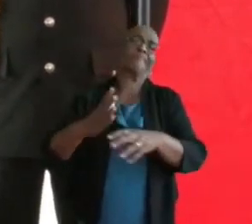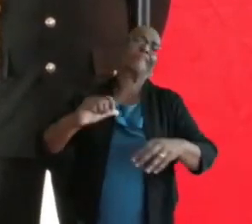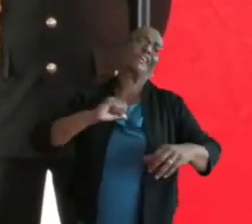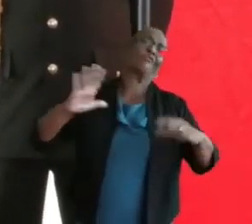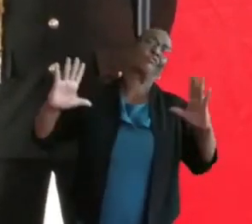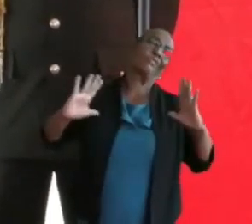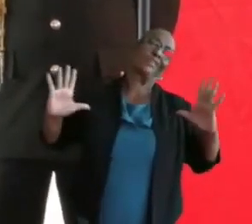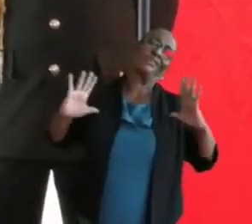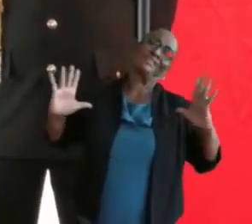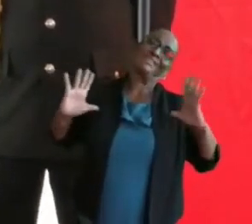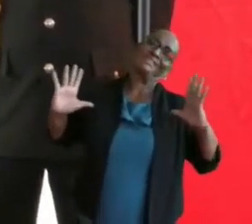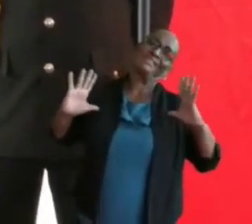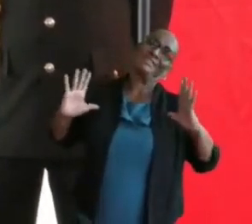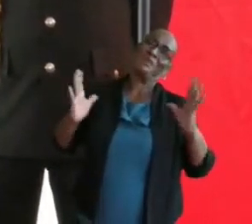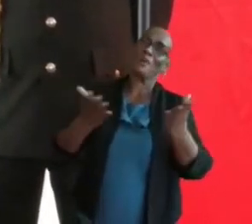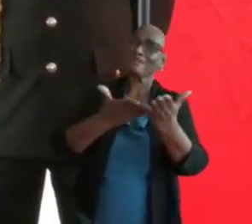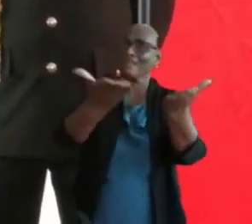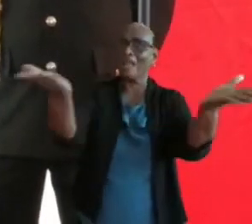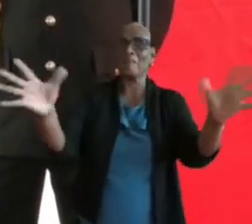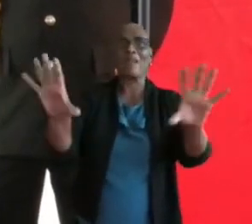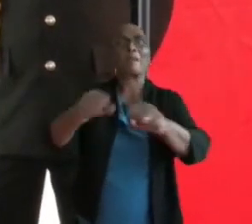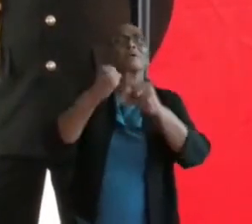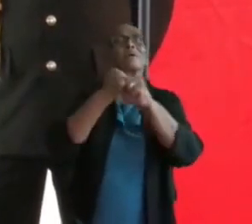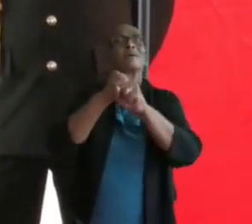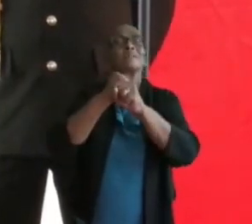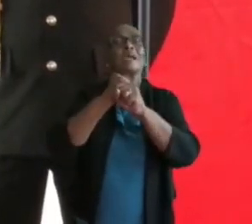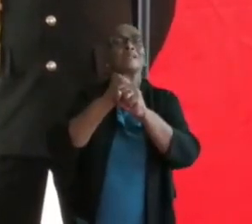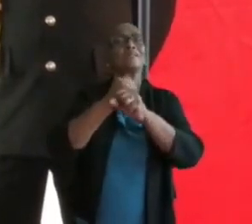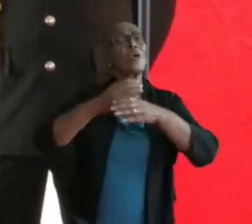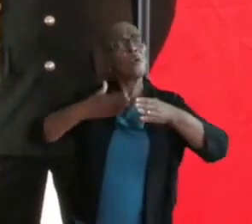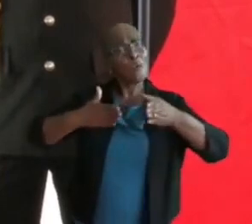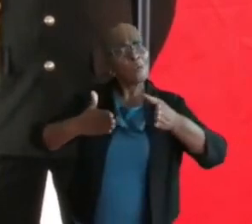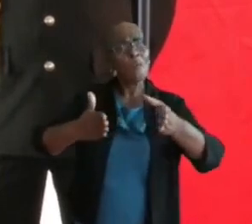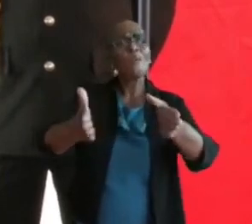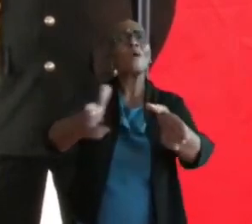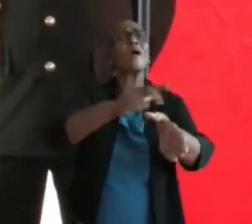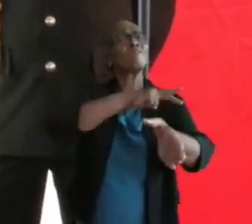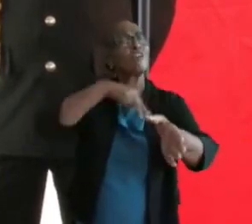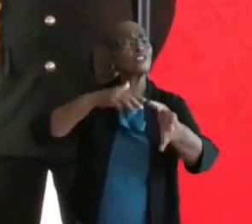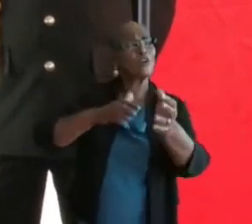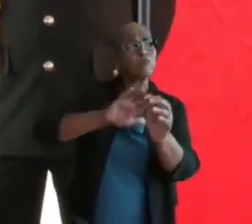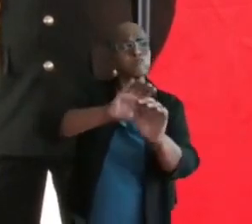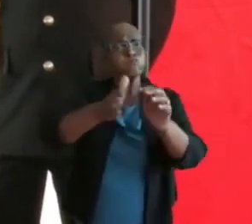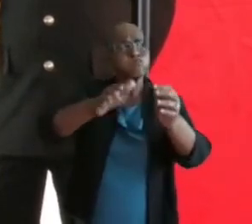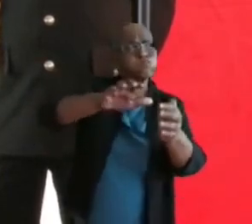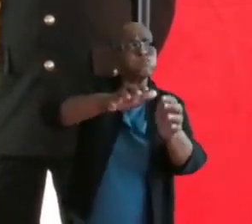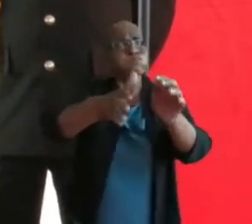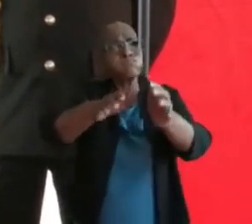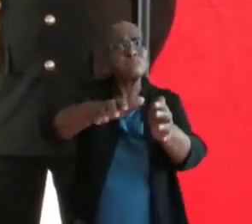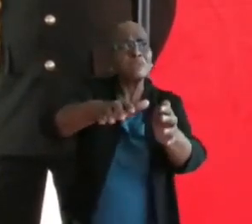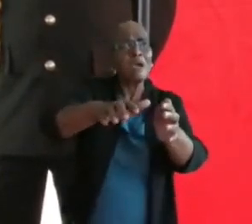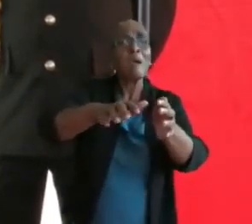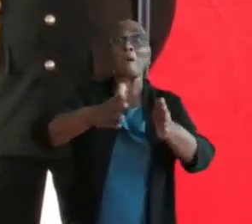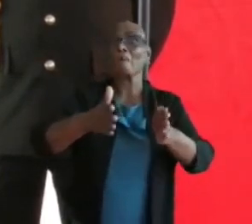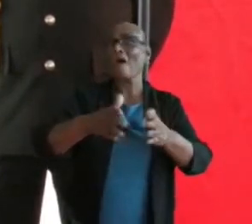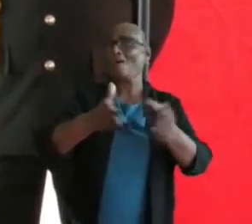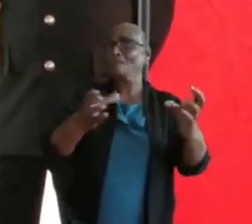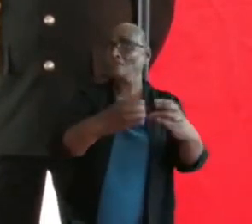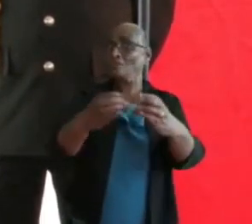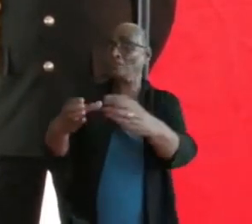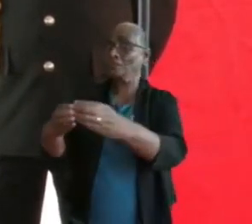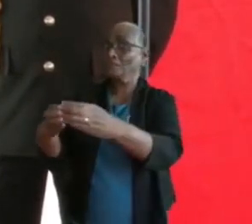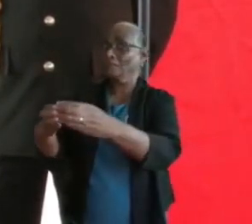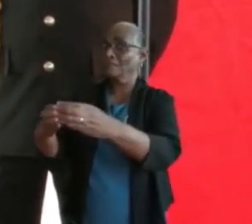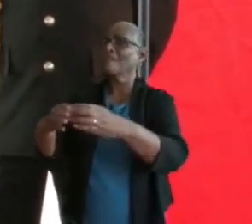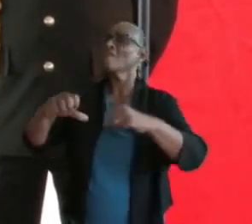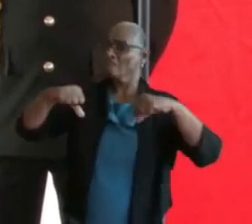op wat er is bereikt. De weg voor ons is nog hobbelig. En onze opponenten hebben vanaf